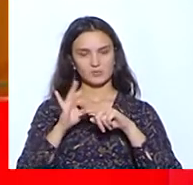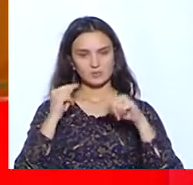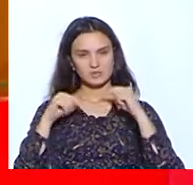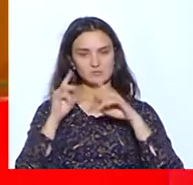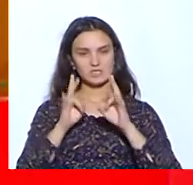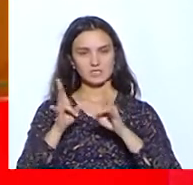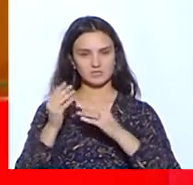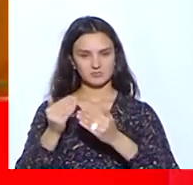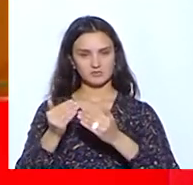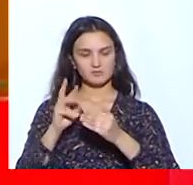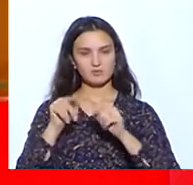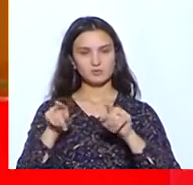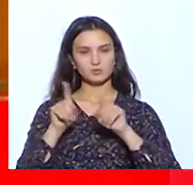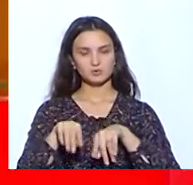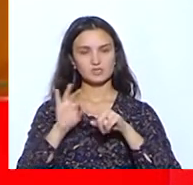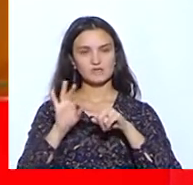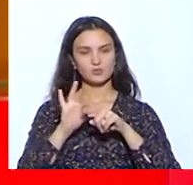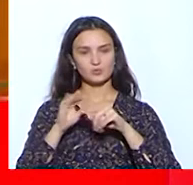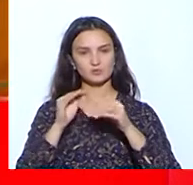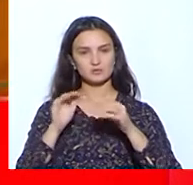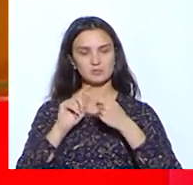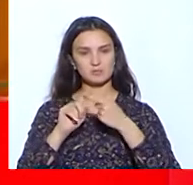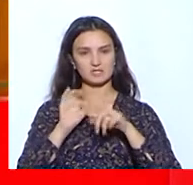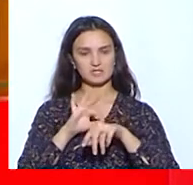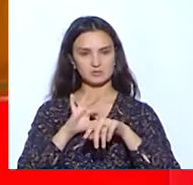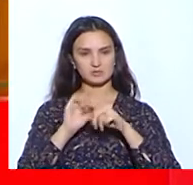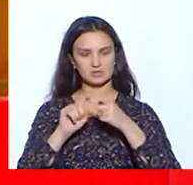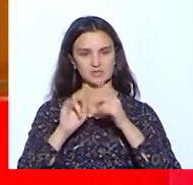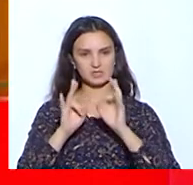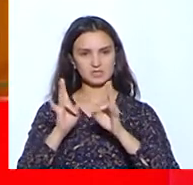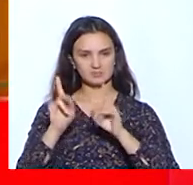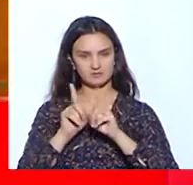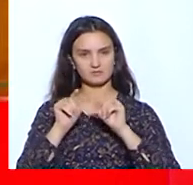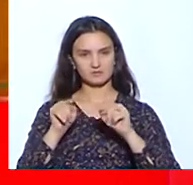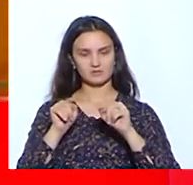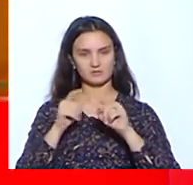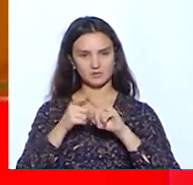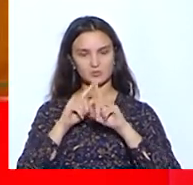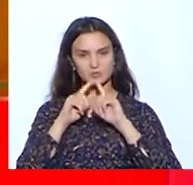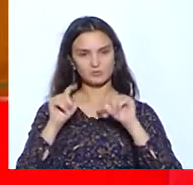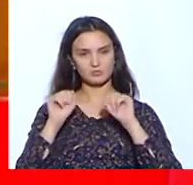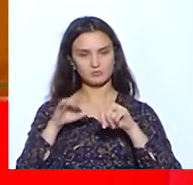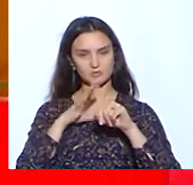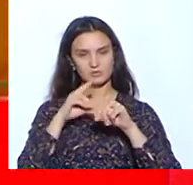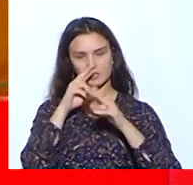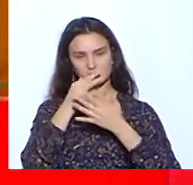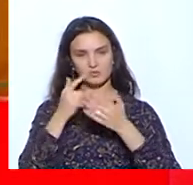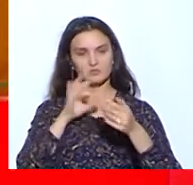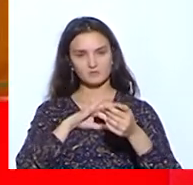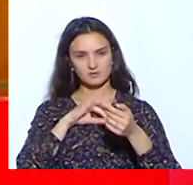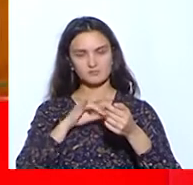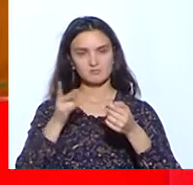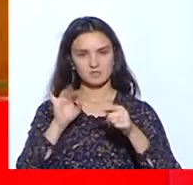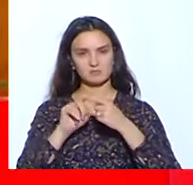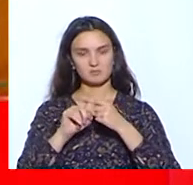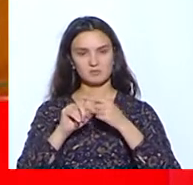სისტემის დაზიანებისთვის, მათ შორის ნერვული სისტემის ინფექციური დაზიანებისთვისაც კი. რავდენ უცნაურიც არ უნდა იყოს, ანტიბიოტიკებს ვიყენებ,